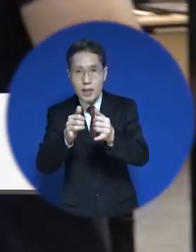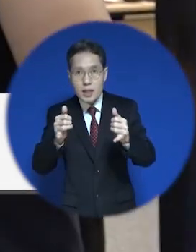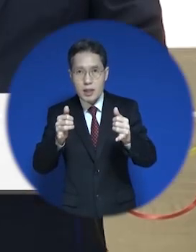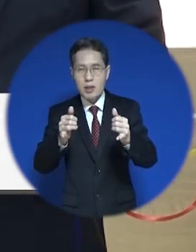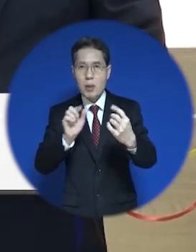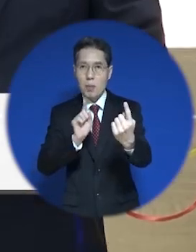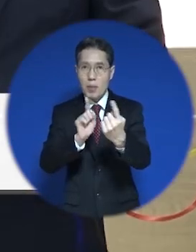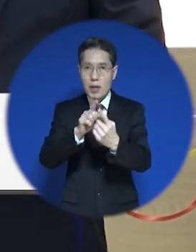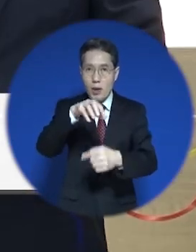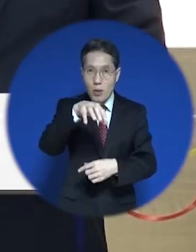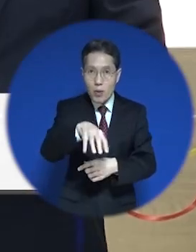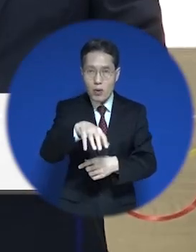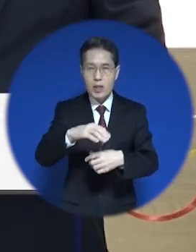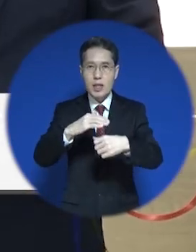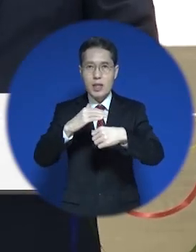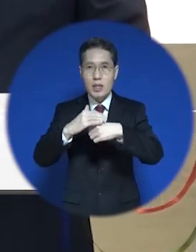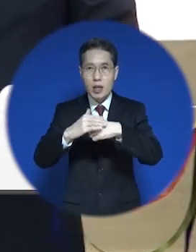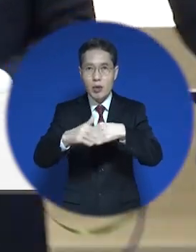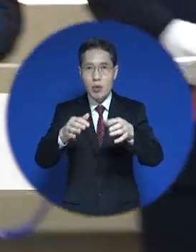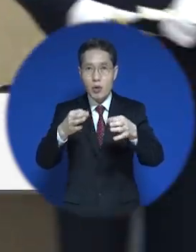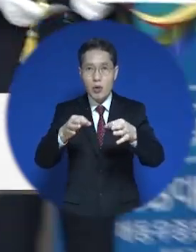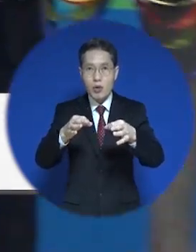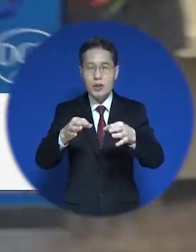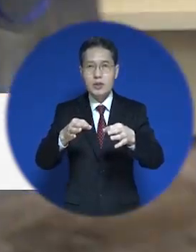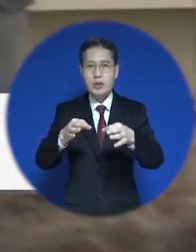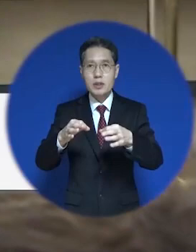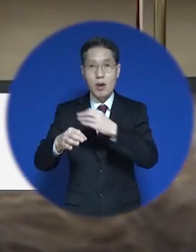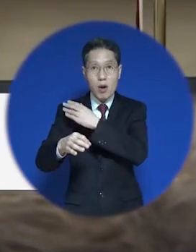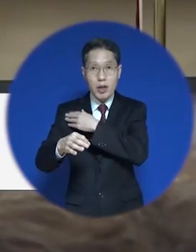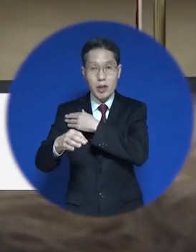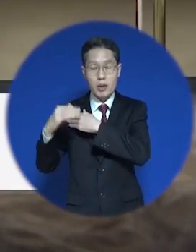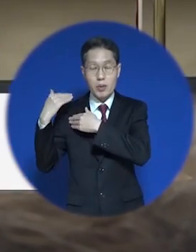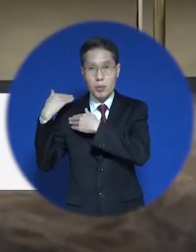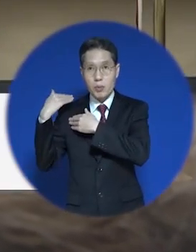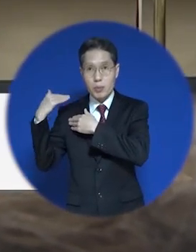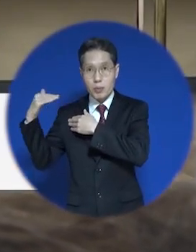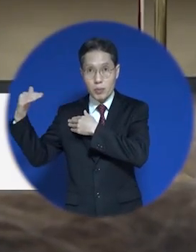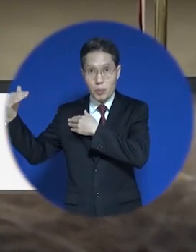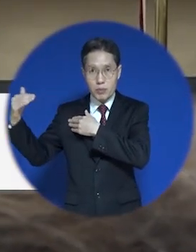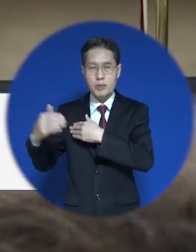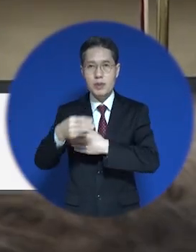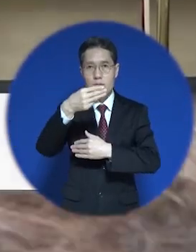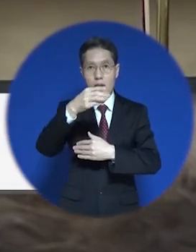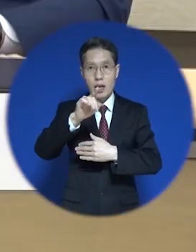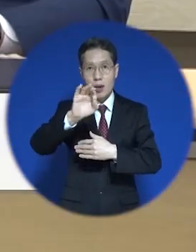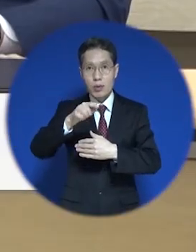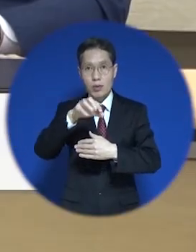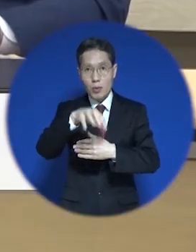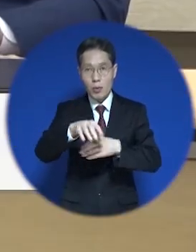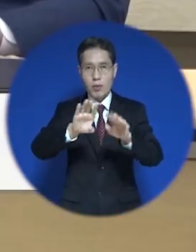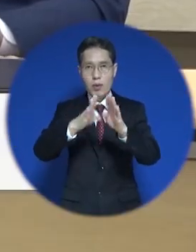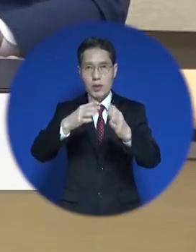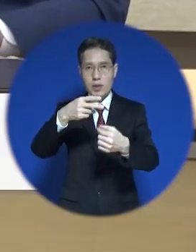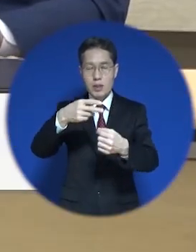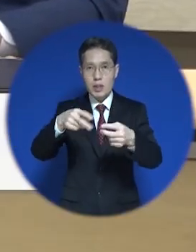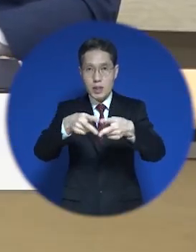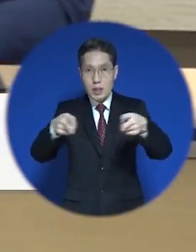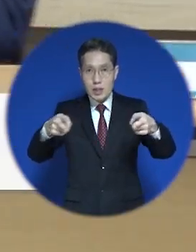있는 DGB 대구은행 어깨동무 라운지가 지난 26일 문을 열었습니다. 동대구역